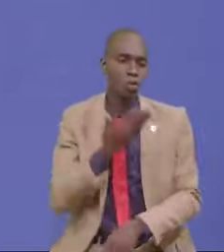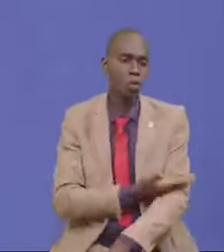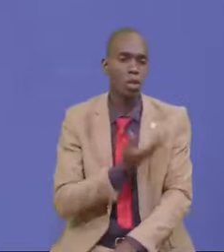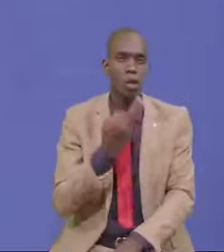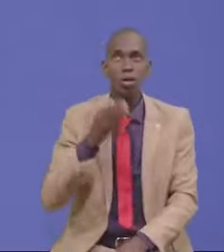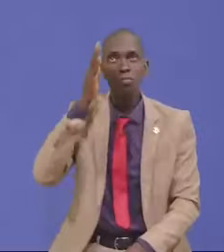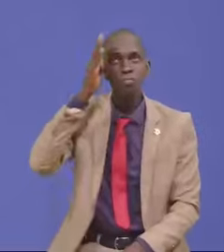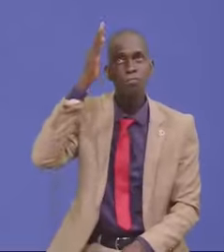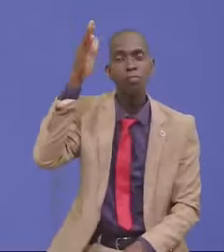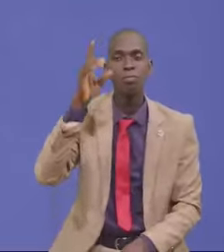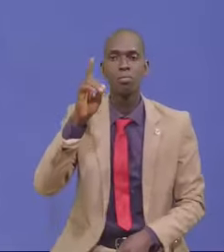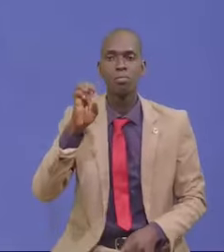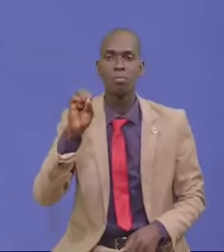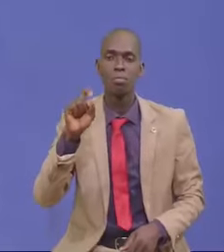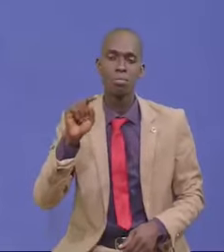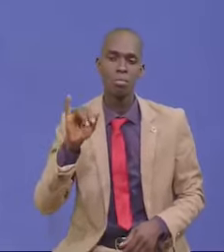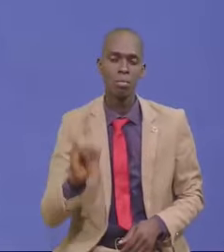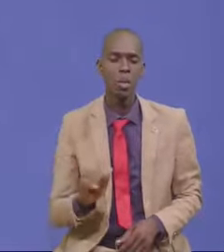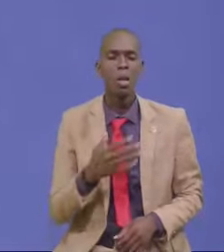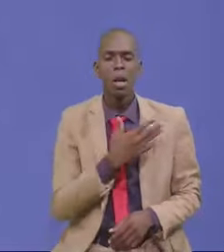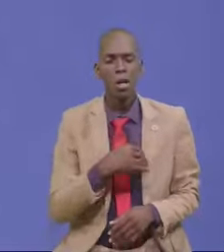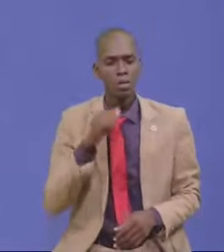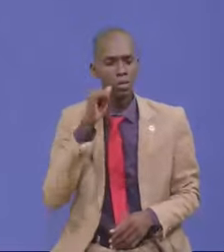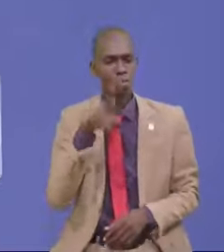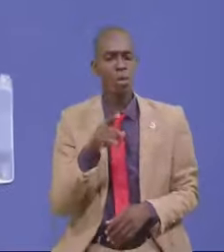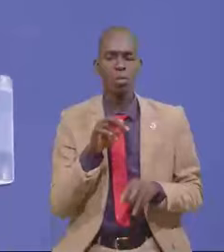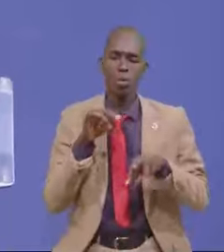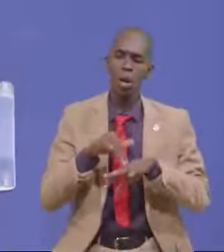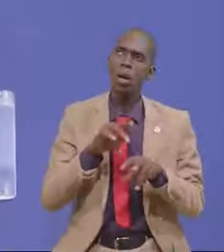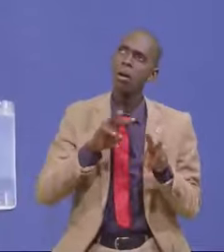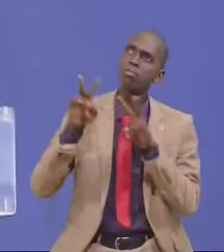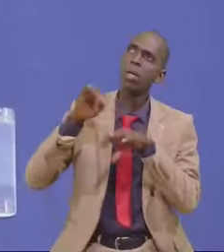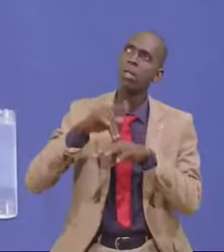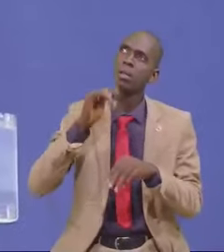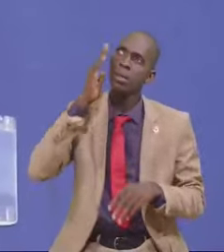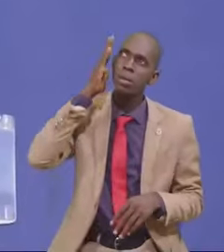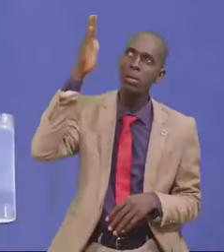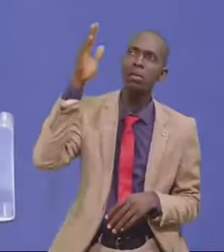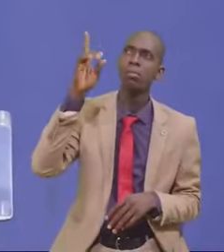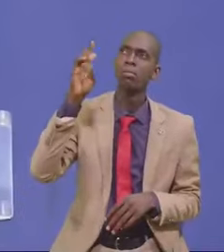Et elle regarde cette destinée. Elle a un objectif.